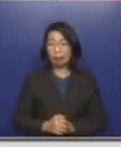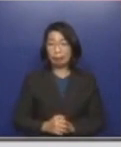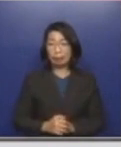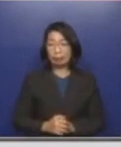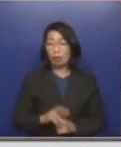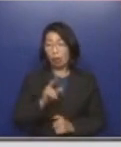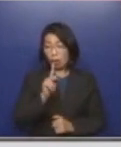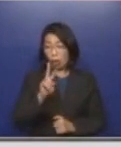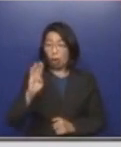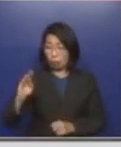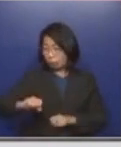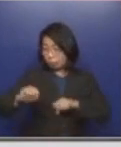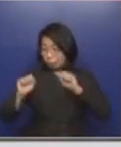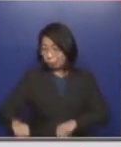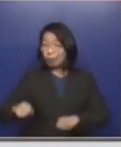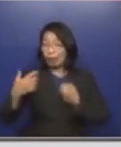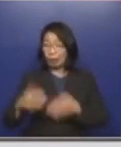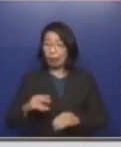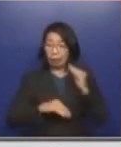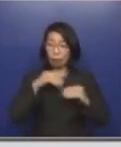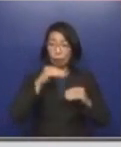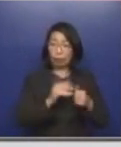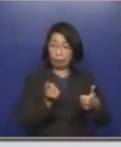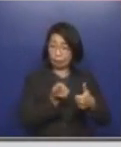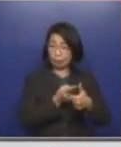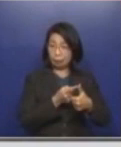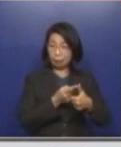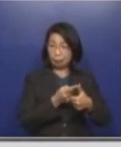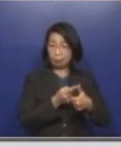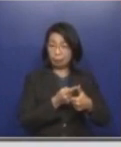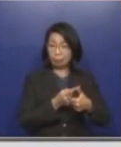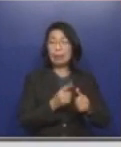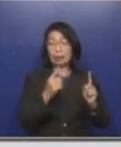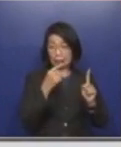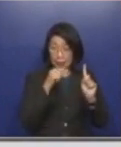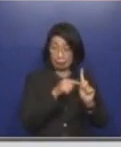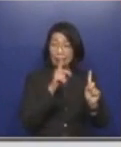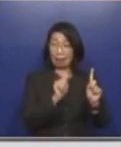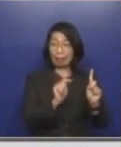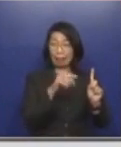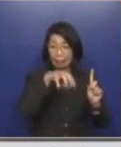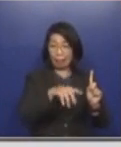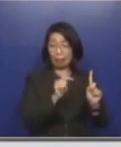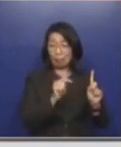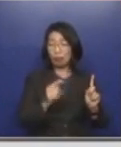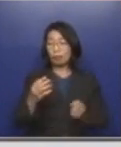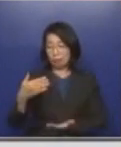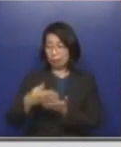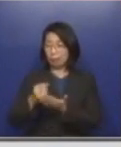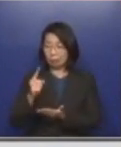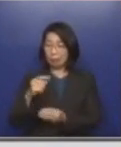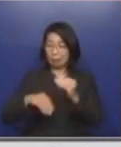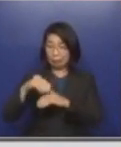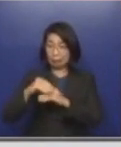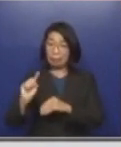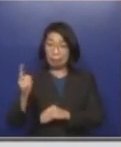อยครม.รับผิดชอบเรียบร้อยนะครับโครงการที่1คือโครงการ1ตำบล1กลุ่มเกษตรทฤษฎีใหม่โครงการ